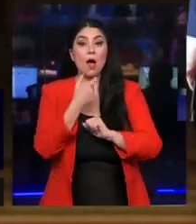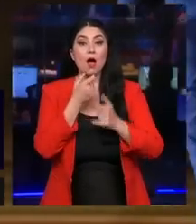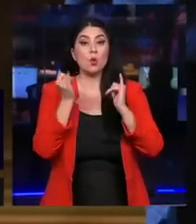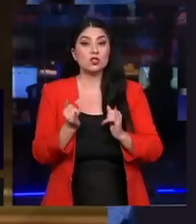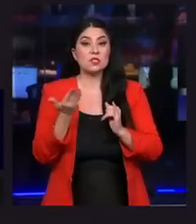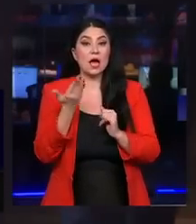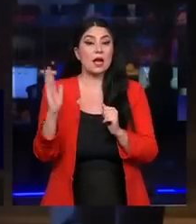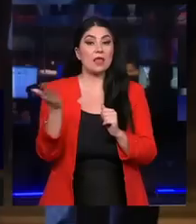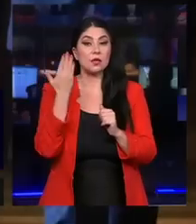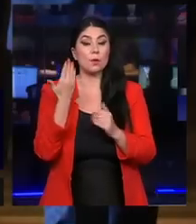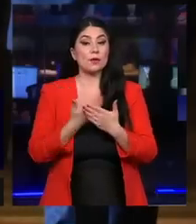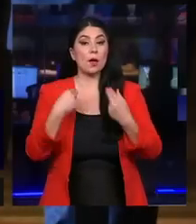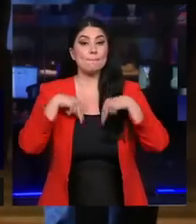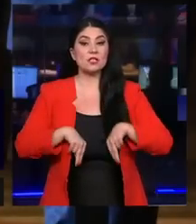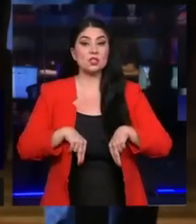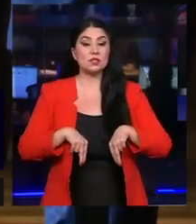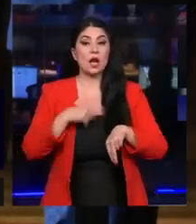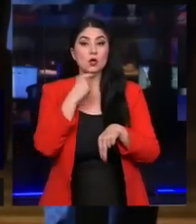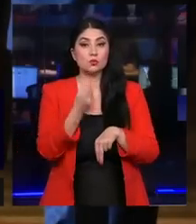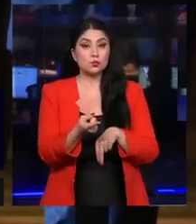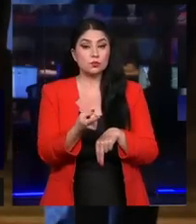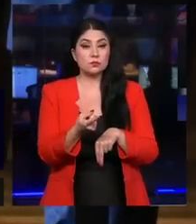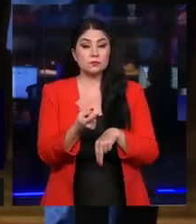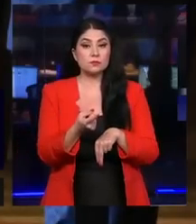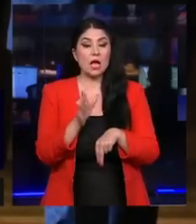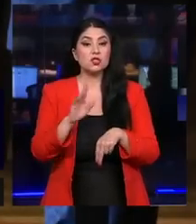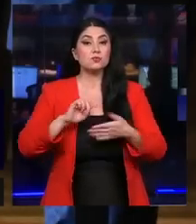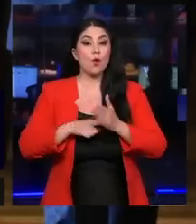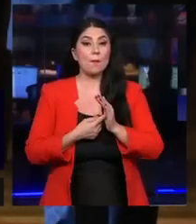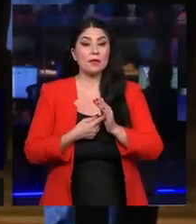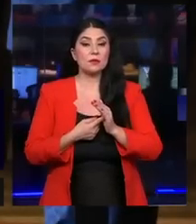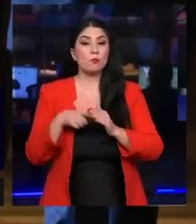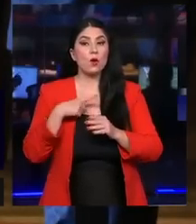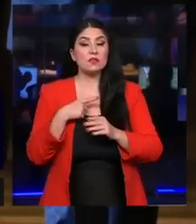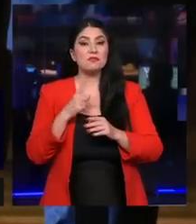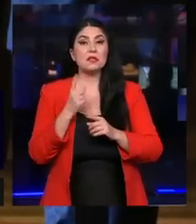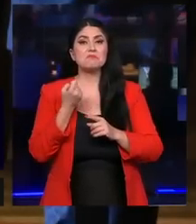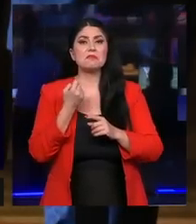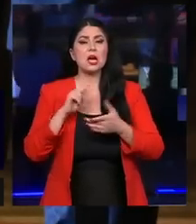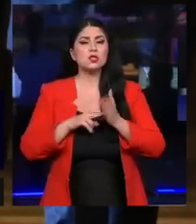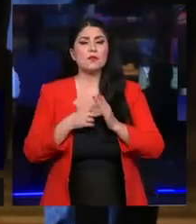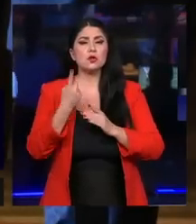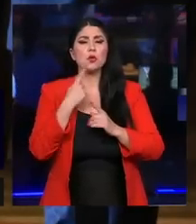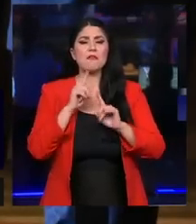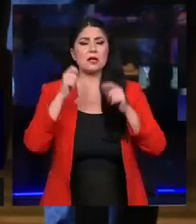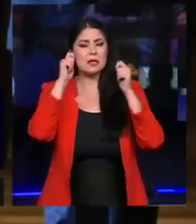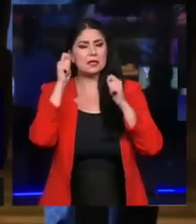care a trecut. Pentru că președintele spunea, și citez aici, acest moment, după părerea mea, poate fi tratat într-o singură cheie cu